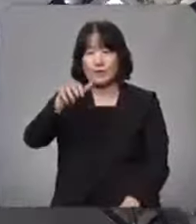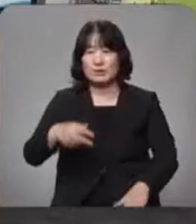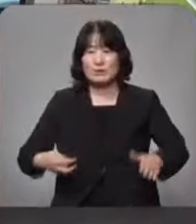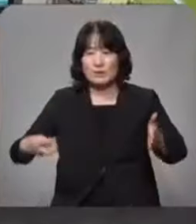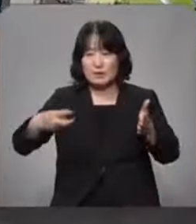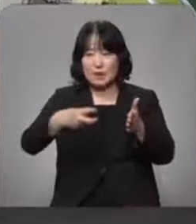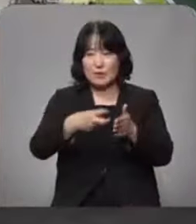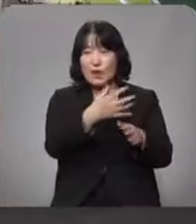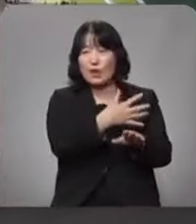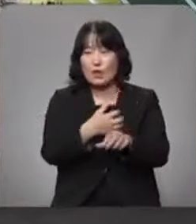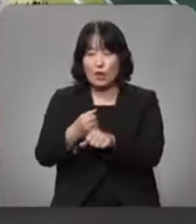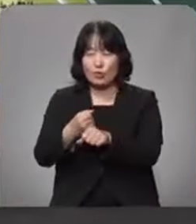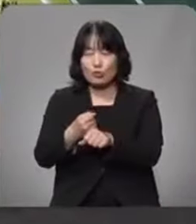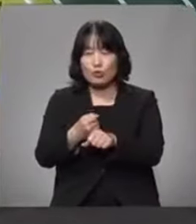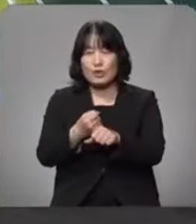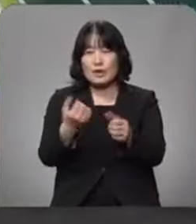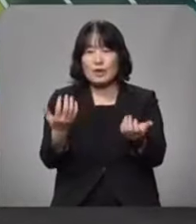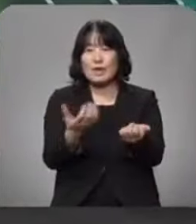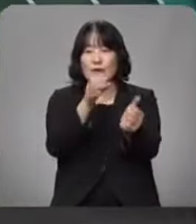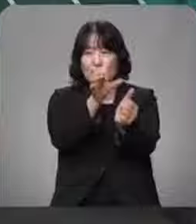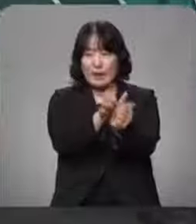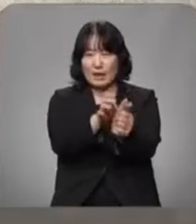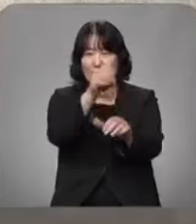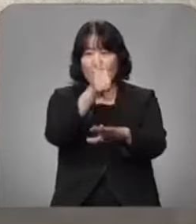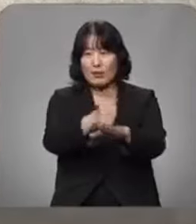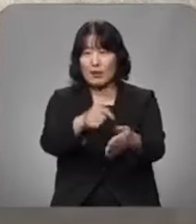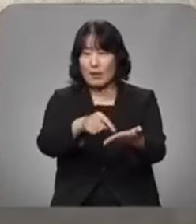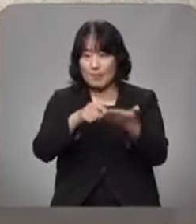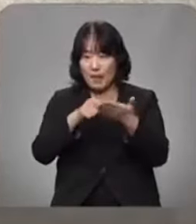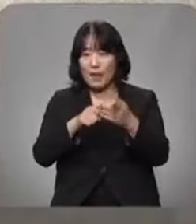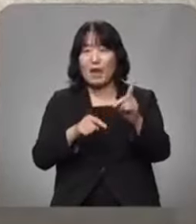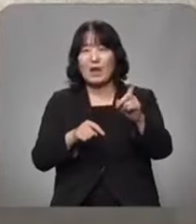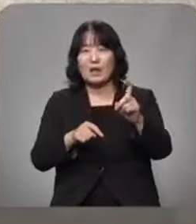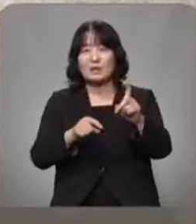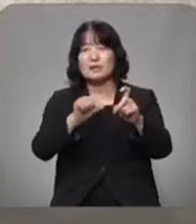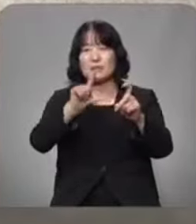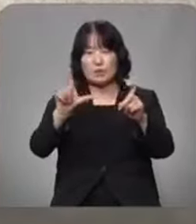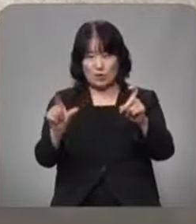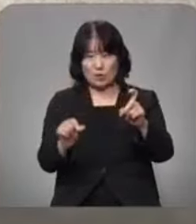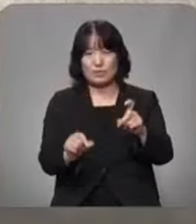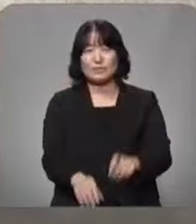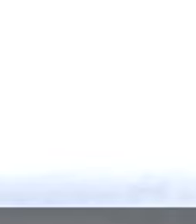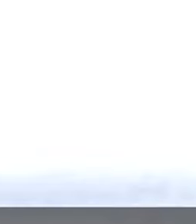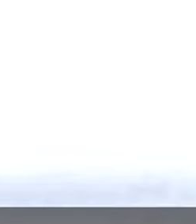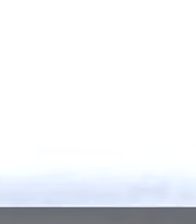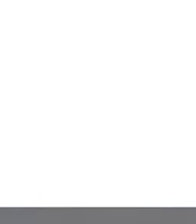개발 연구 용역 결과는 올해 11월쯤 나올 예정입니다. KBS 뉴스 이현기입니다.